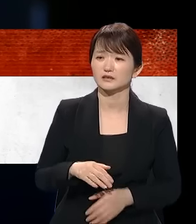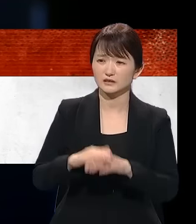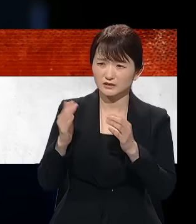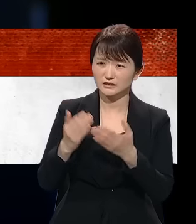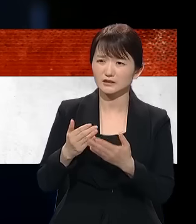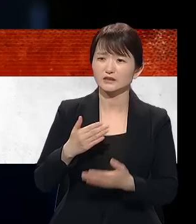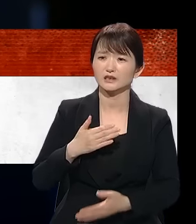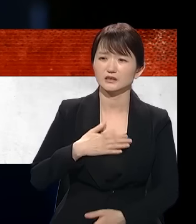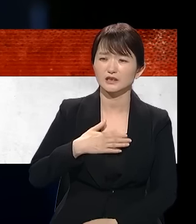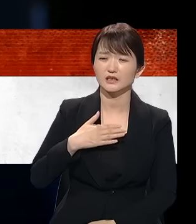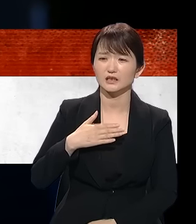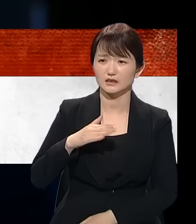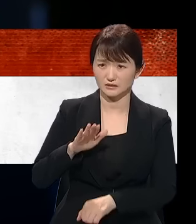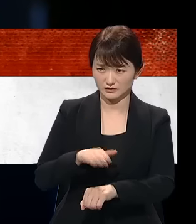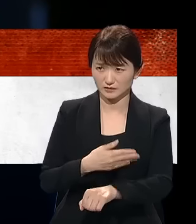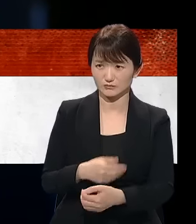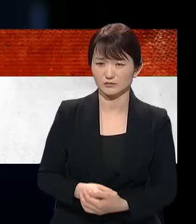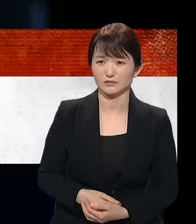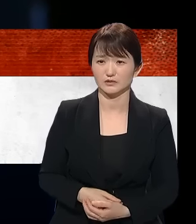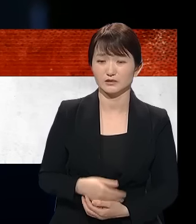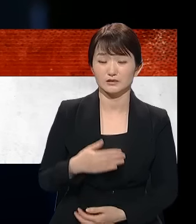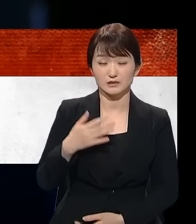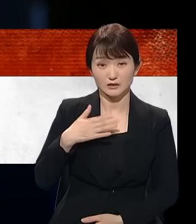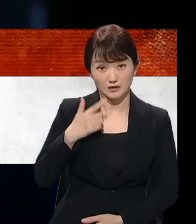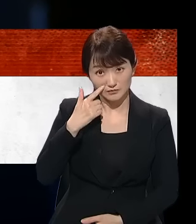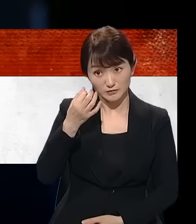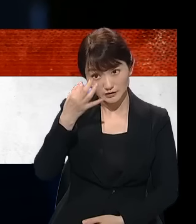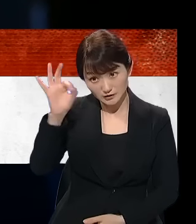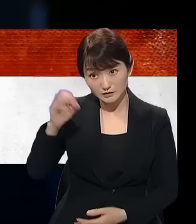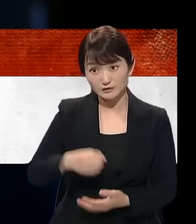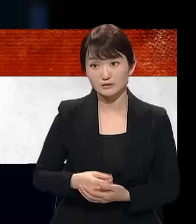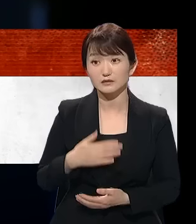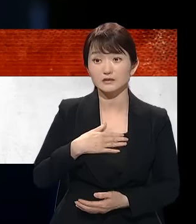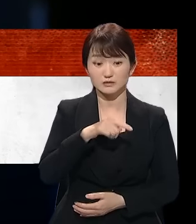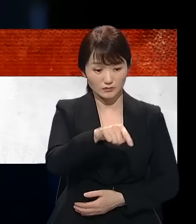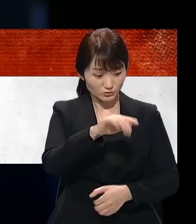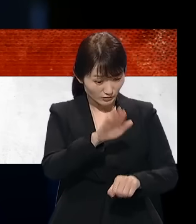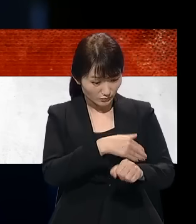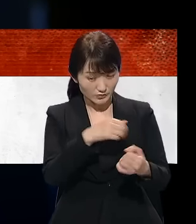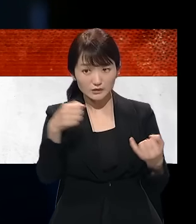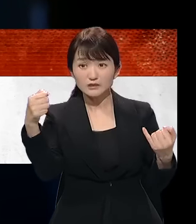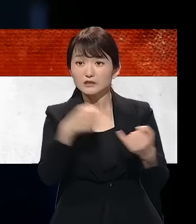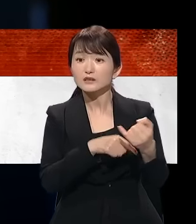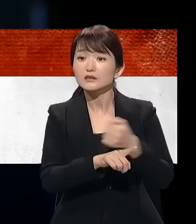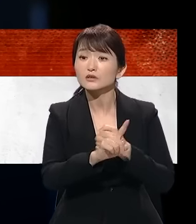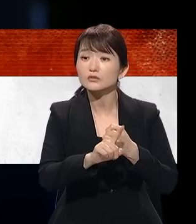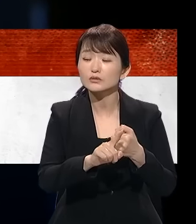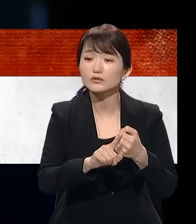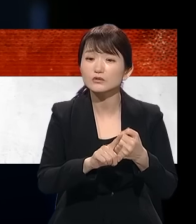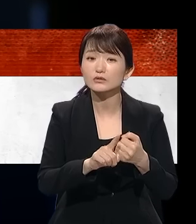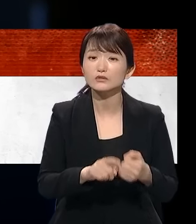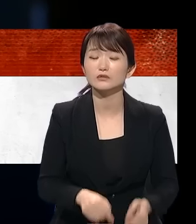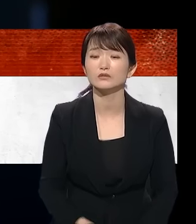송가슴자 잘못이다 아빠 인정한다. 근데 왜 계속 너가 잘못했기 때문에 때린 거라고 이 얘기를 왜 하는데?